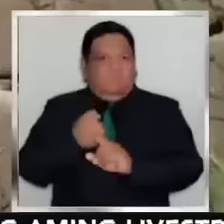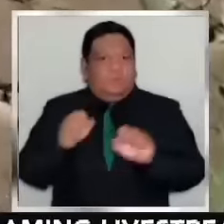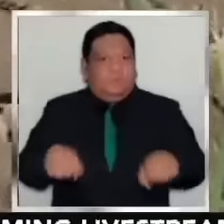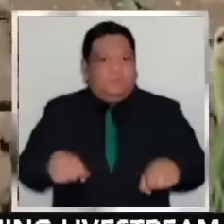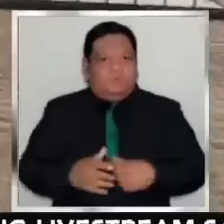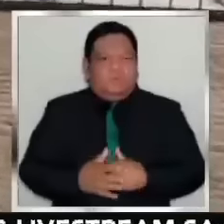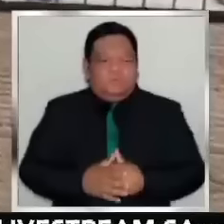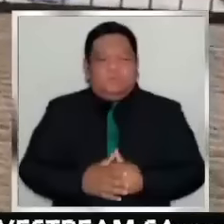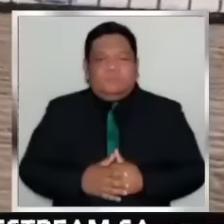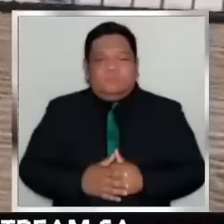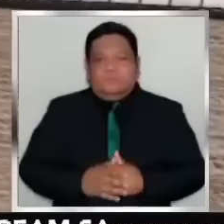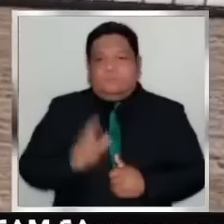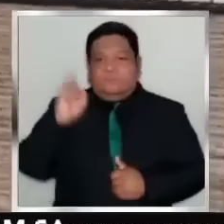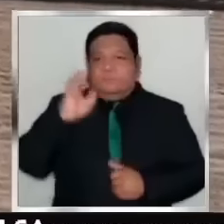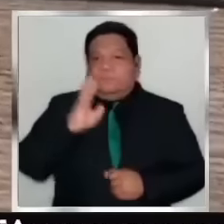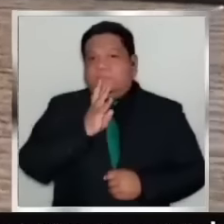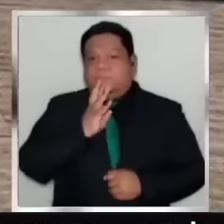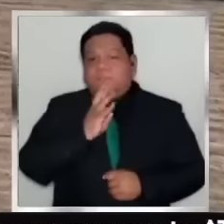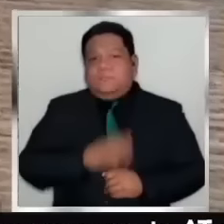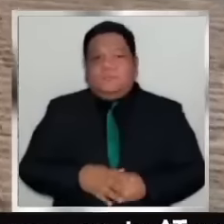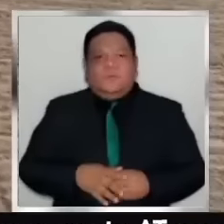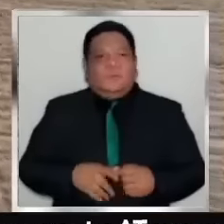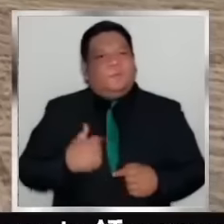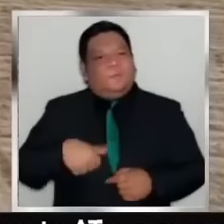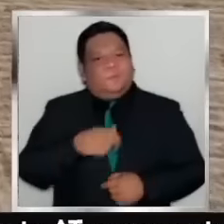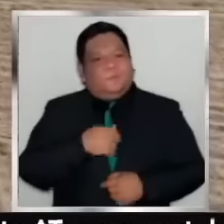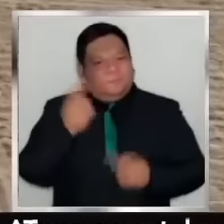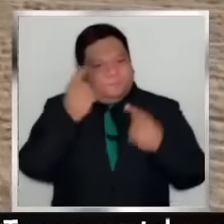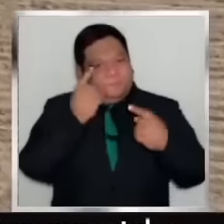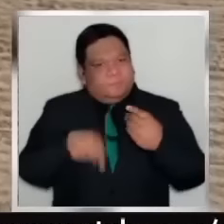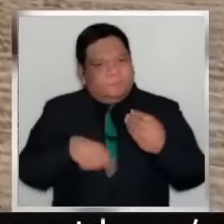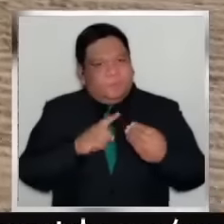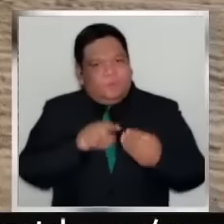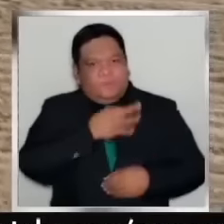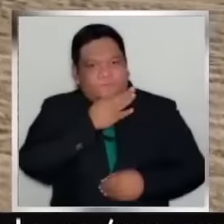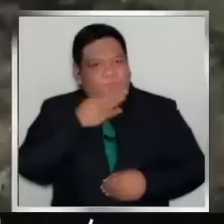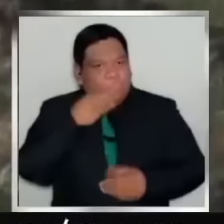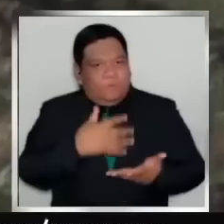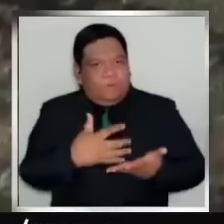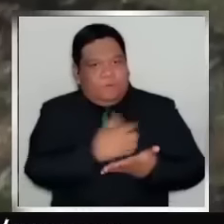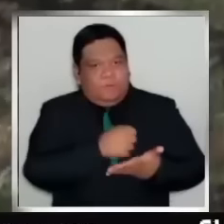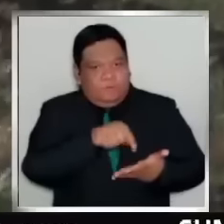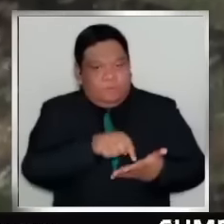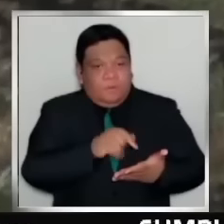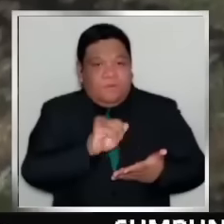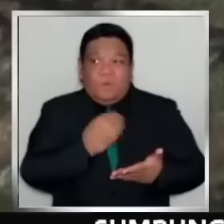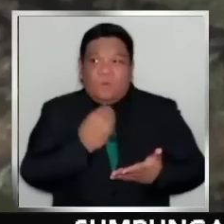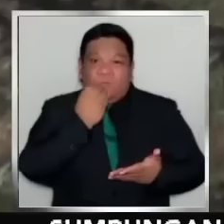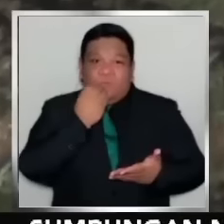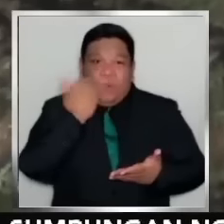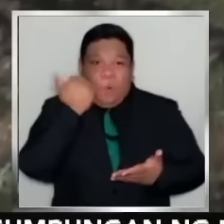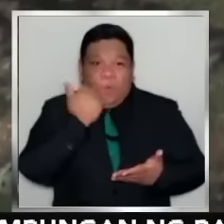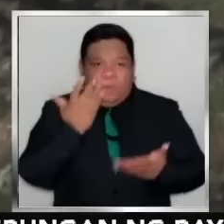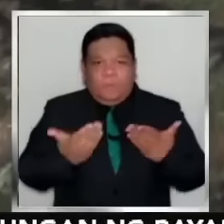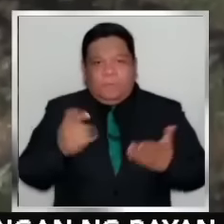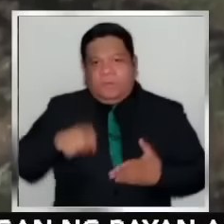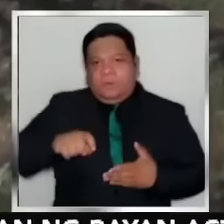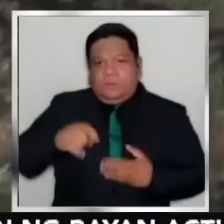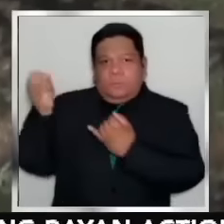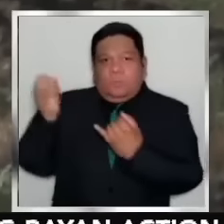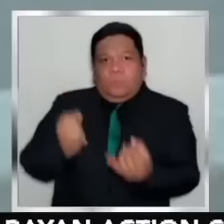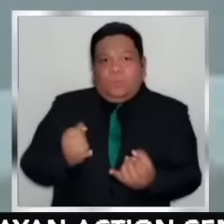mga farmers. Pangalawa po, pagkulang produksyon ng pagkain, either mag-i-import tayo o kaya magtataasan